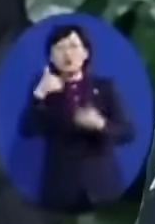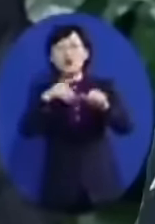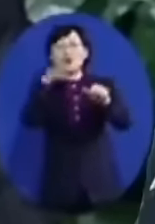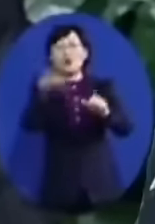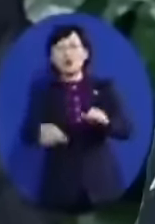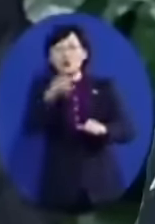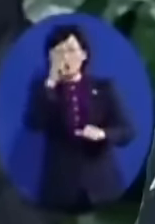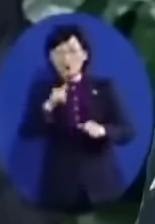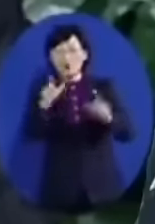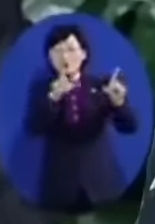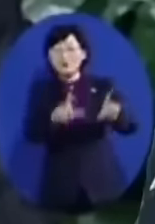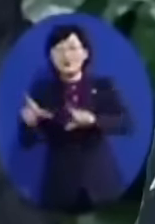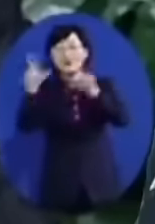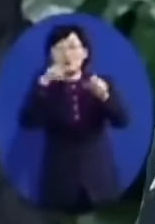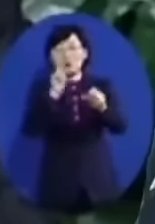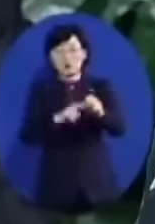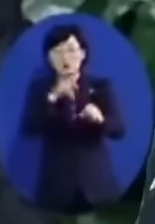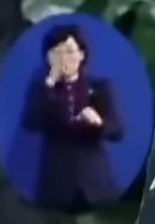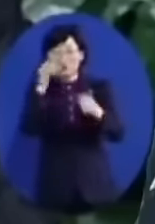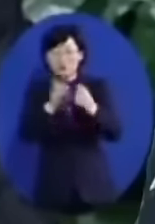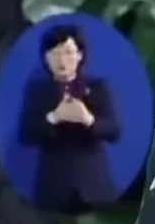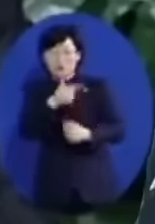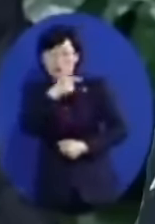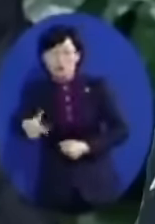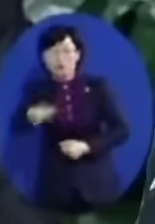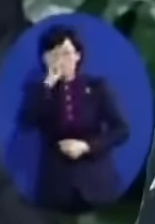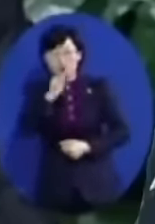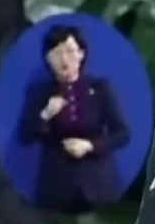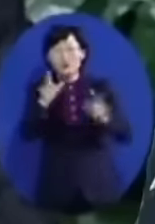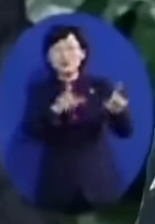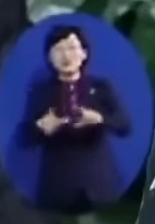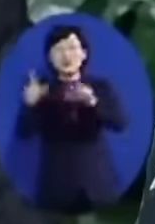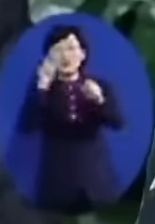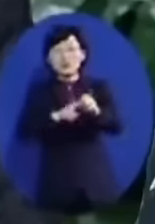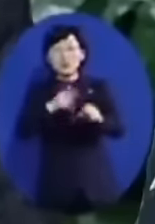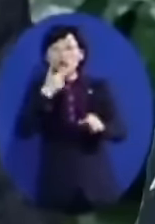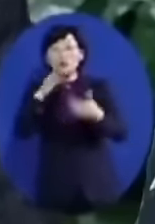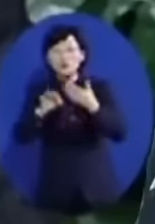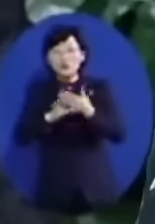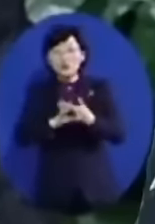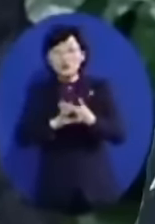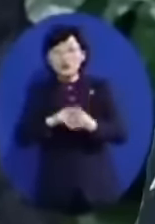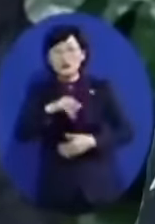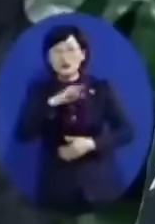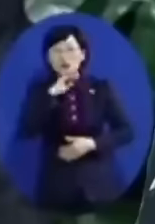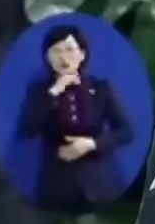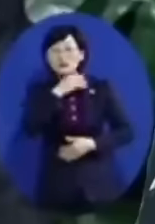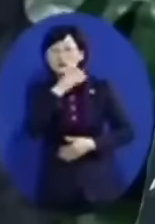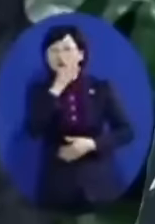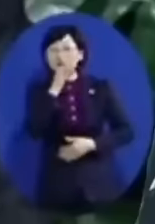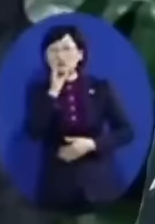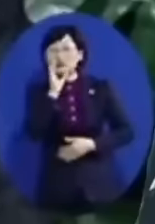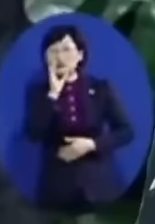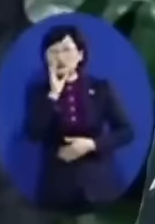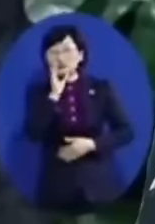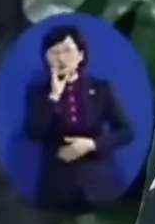삶의 목표가 있다는 것이 얼마나 좋은지 모릅니다. 삶의 목표가 없는 사람은 나이를 먹어갈수록